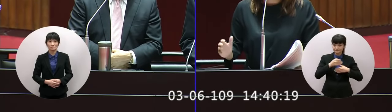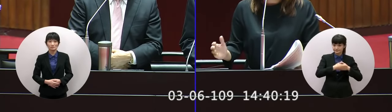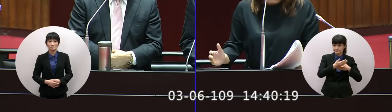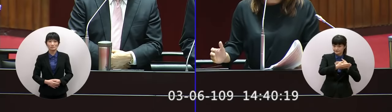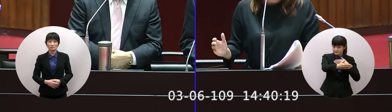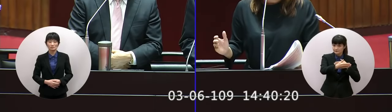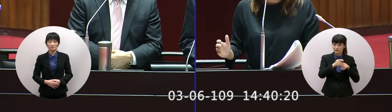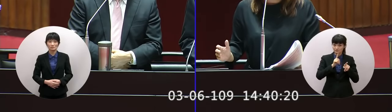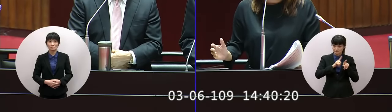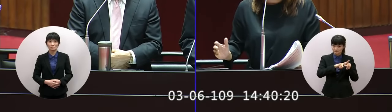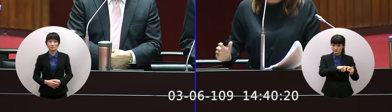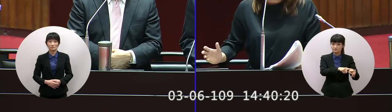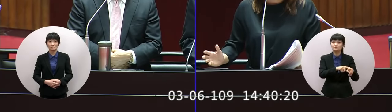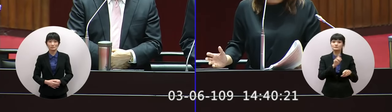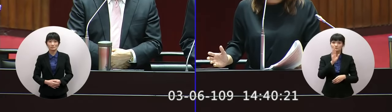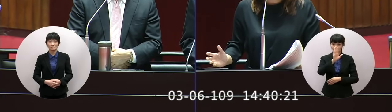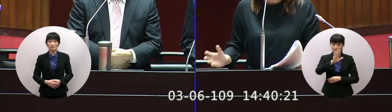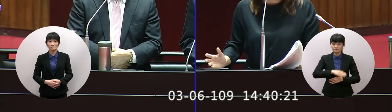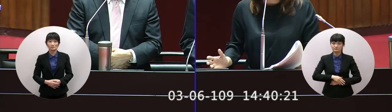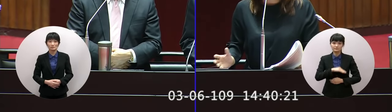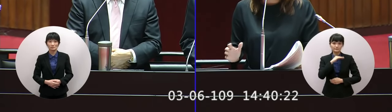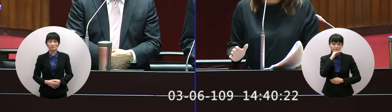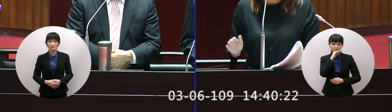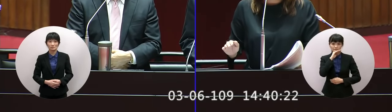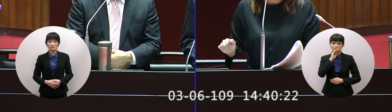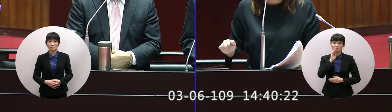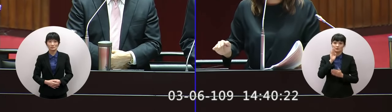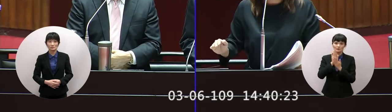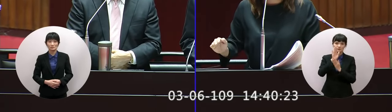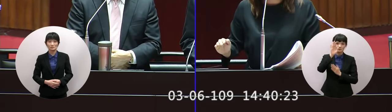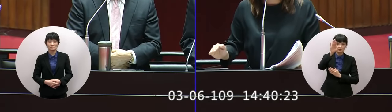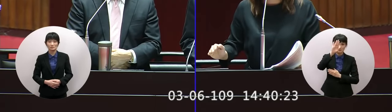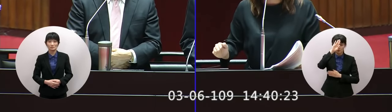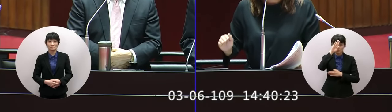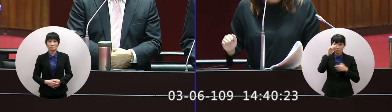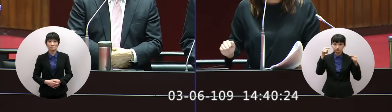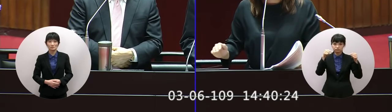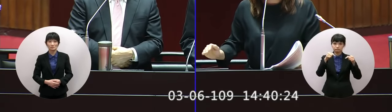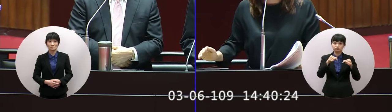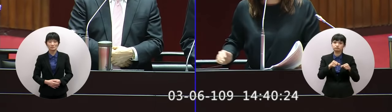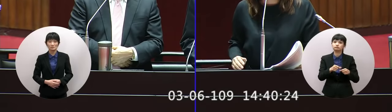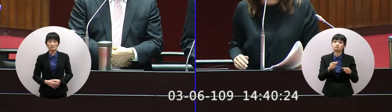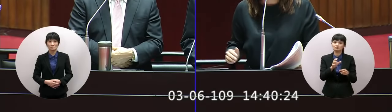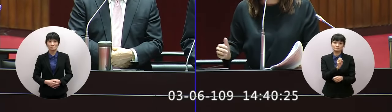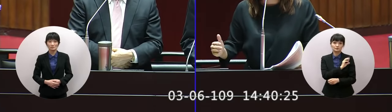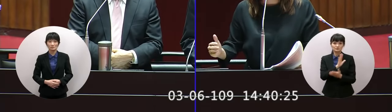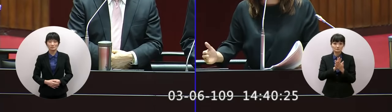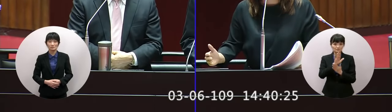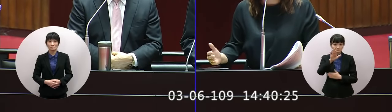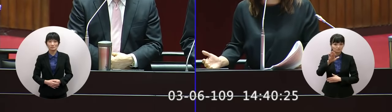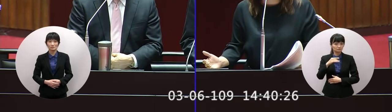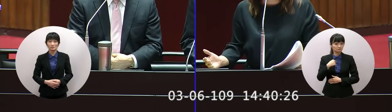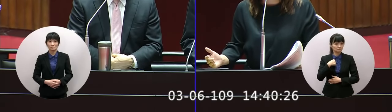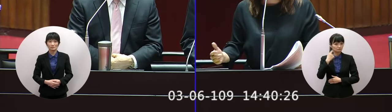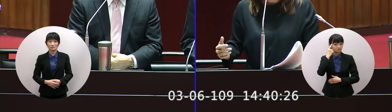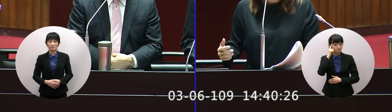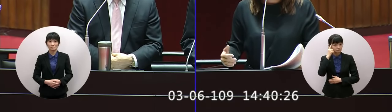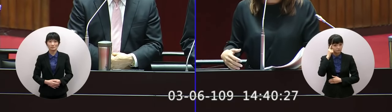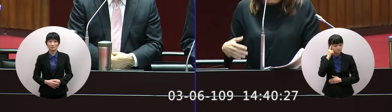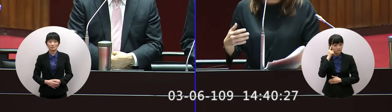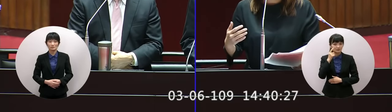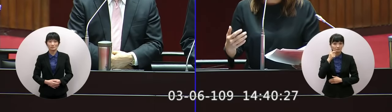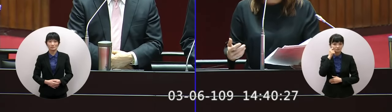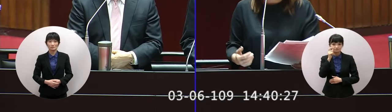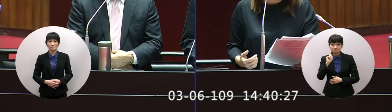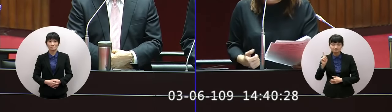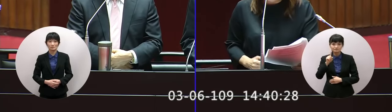个部分一直到我们的疫情结束以后，我相信我们政府都可以一一的去克服跟面对。可